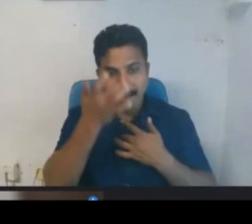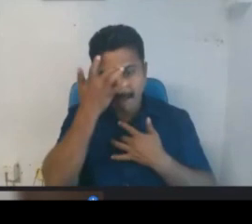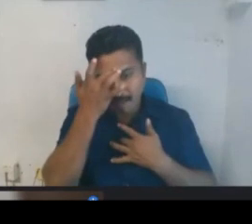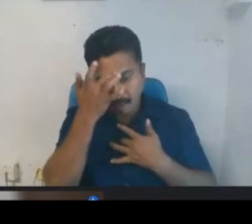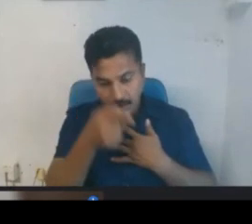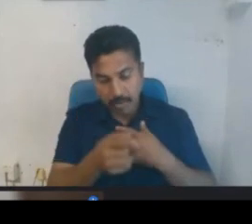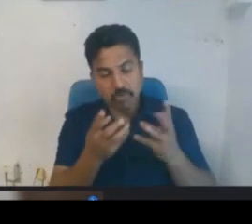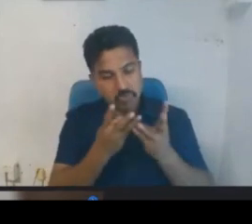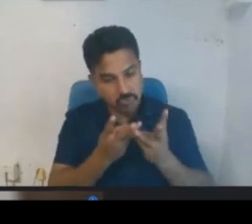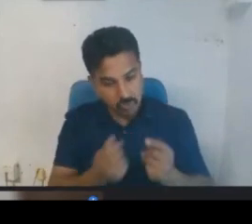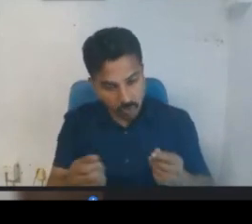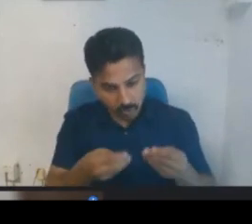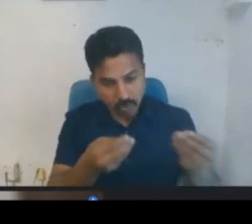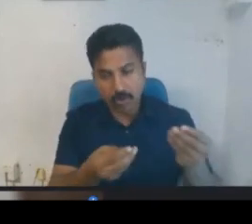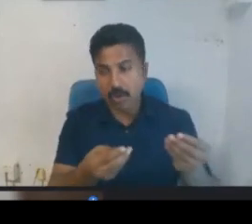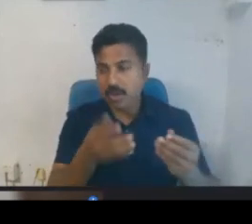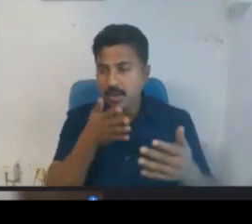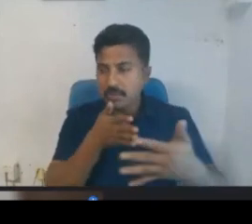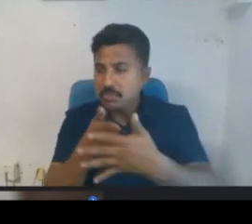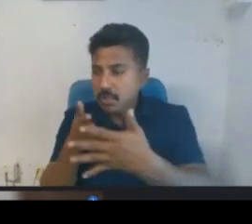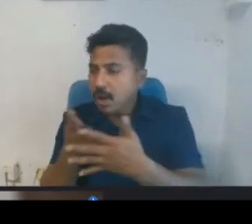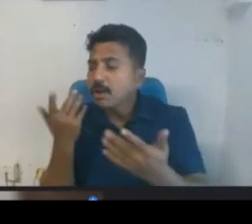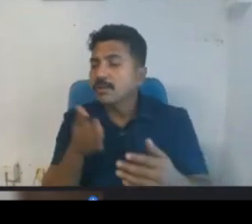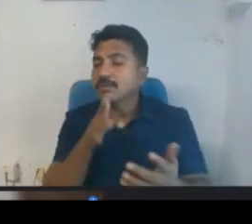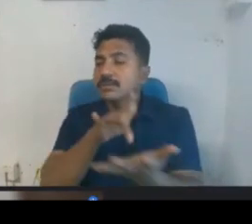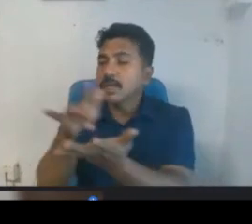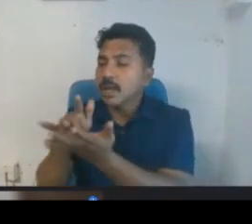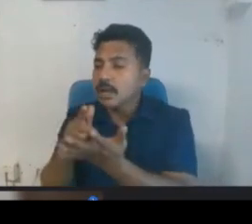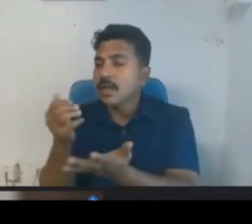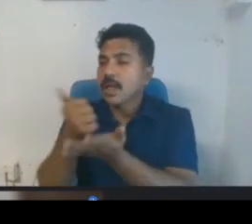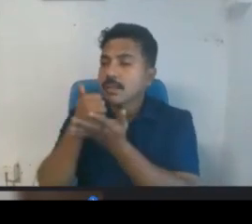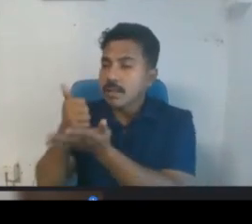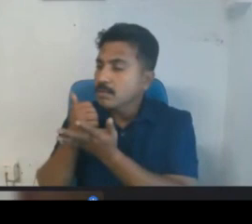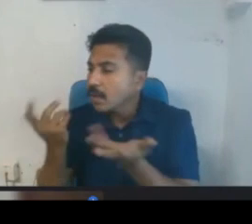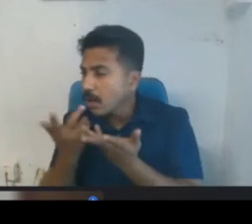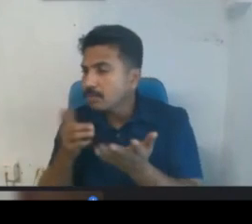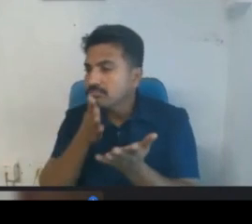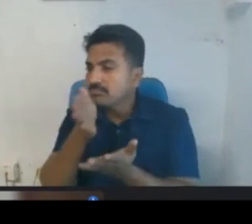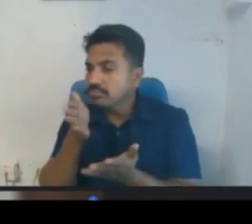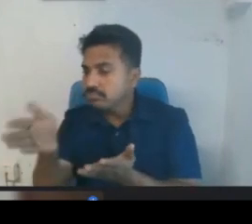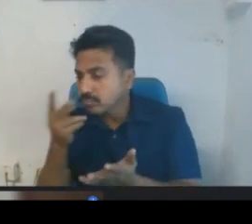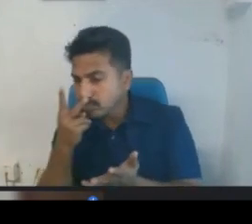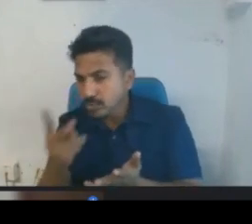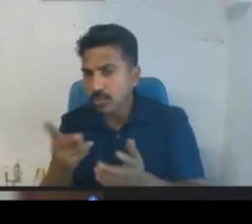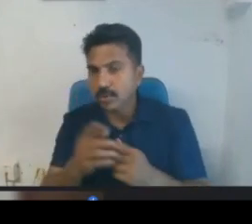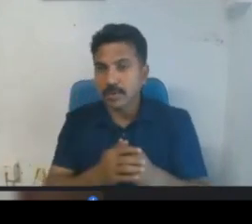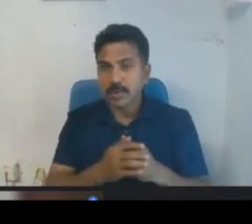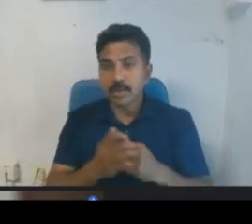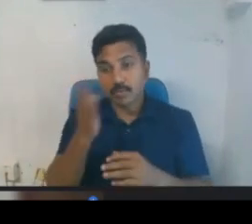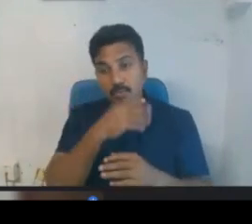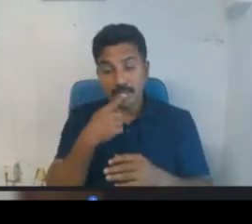എന്തായാലും അന്വേഷിക്കാൻ തുടങ്ങും, അത് എവിടെയെല്ലാം ലഭ്യമാണ്. നേരത്തെ പറഞ്ഞതുപോലെ തന്നെ ഒരു ഒരു കാറ്റഗറി